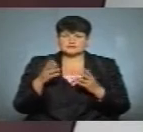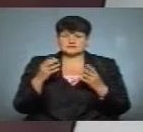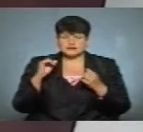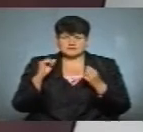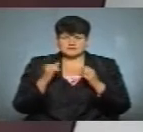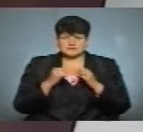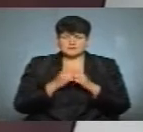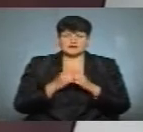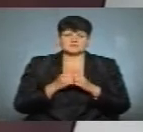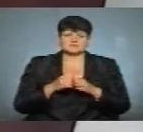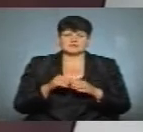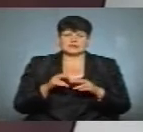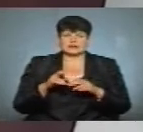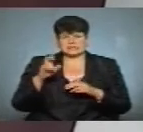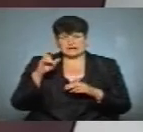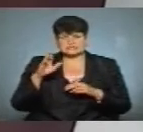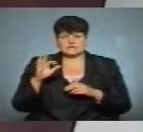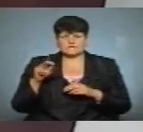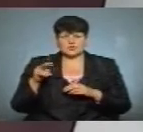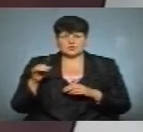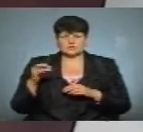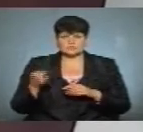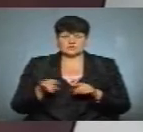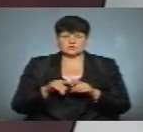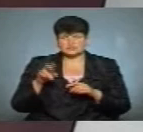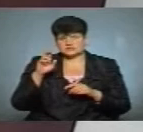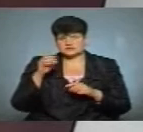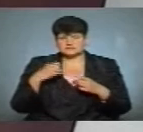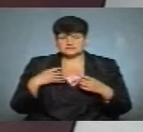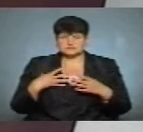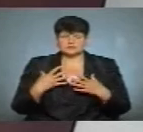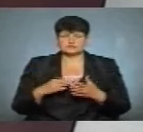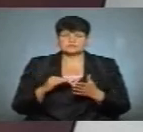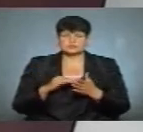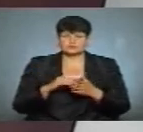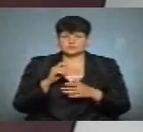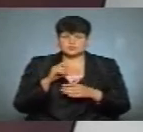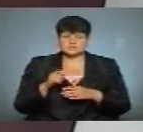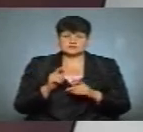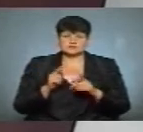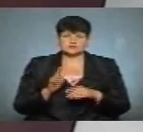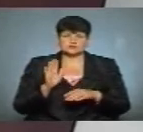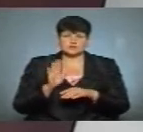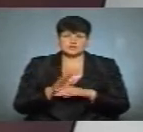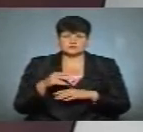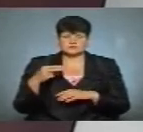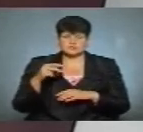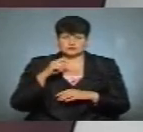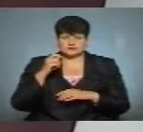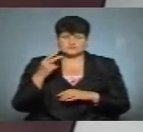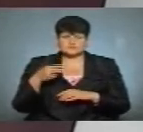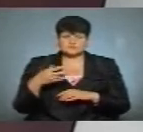святого рівноапостольного князя Володимира. Як державне свято вперше встановлене в Україні згідно з указом президента України від